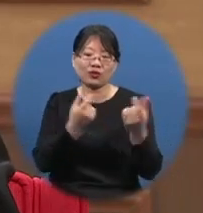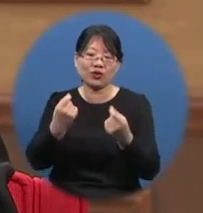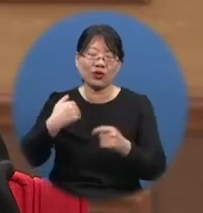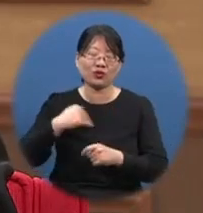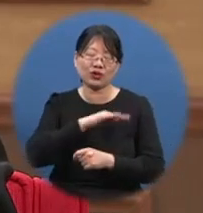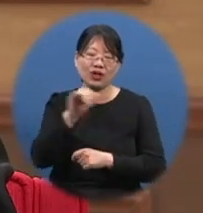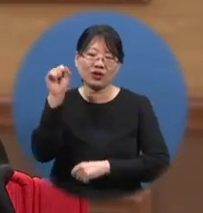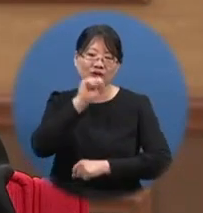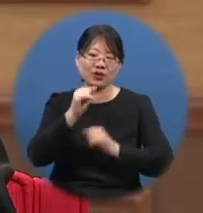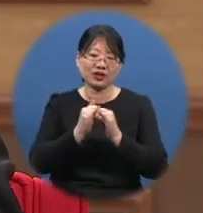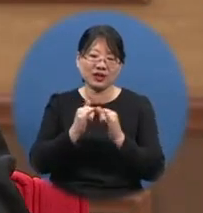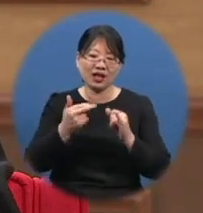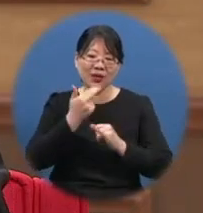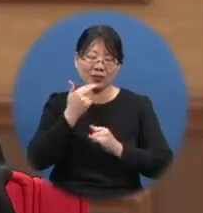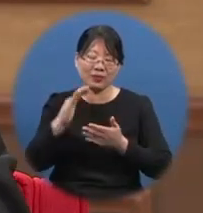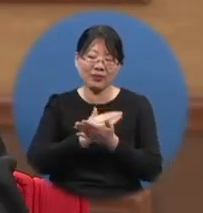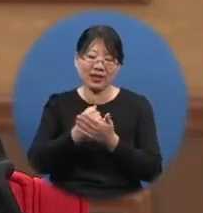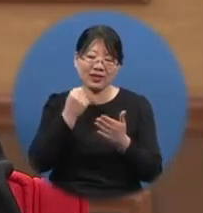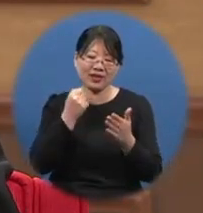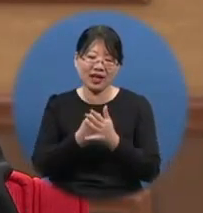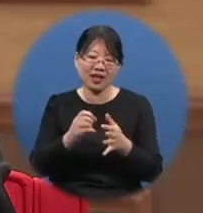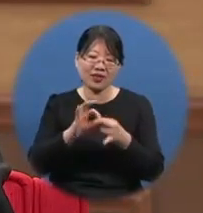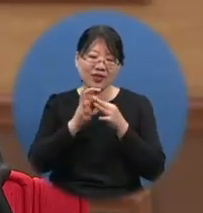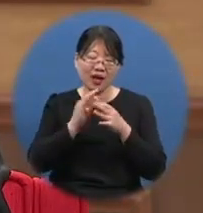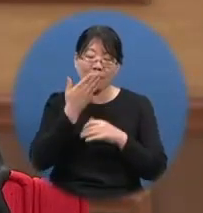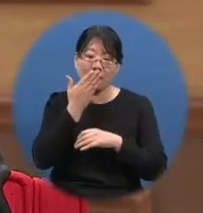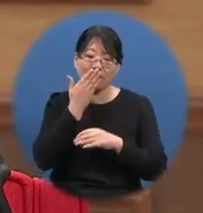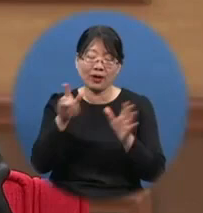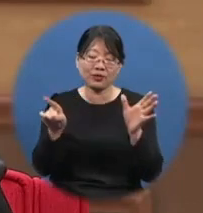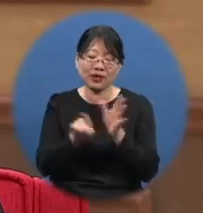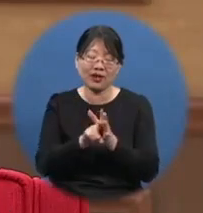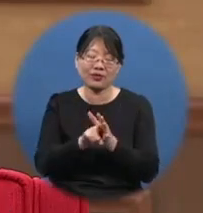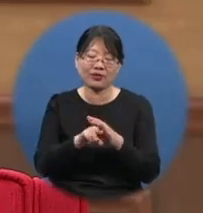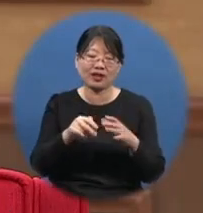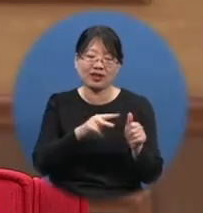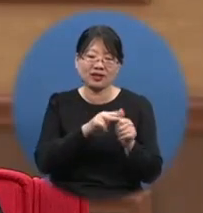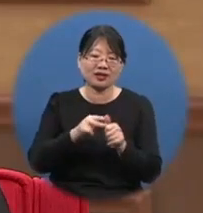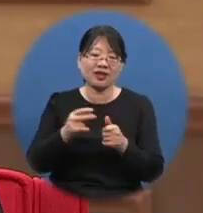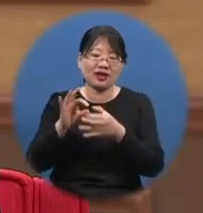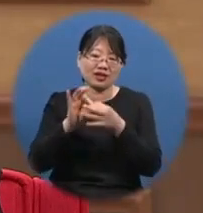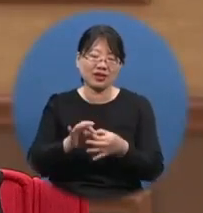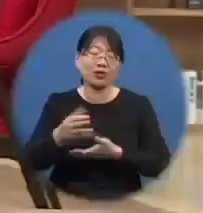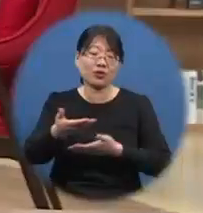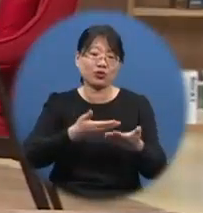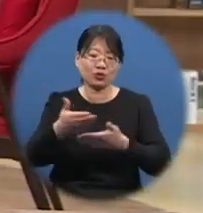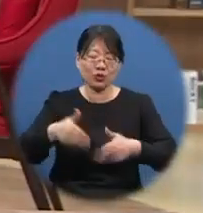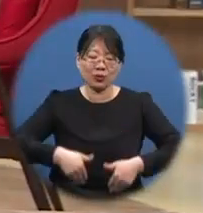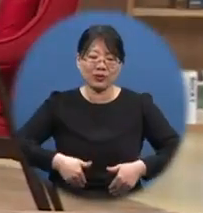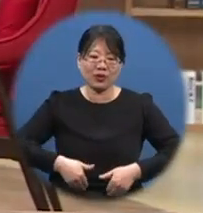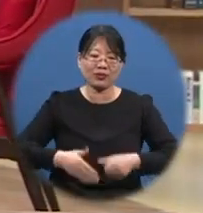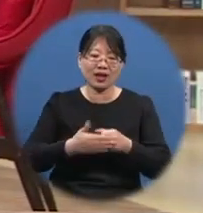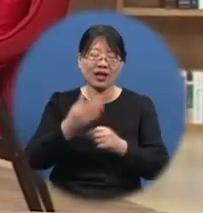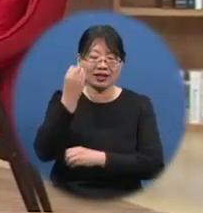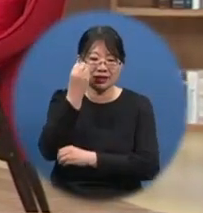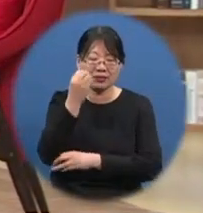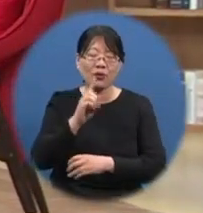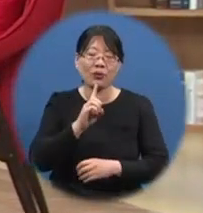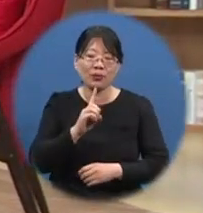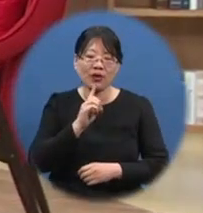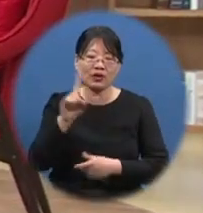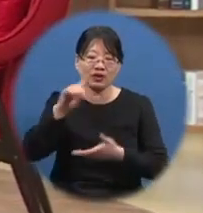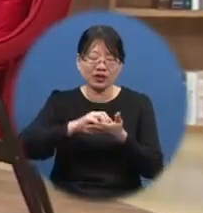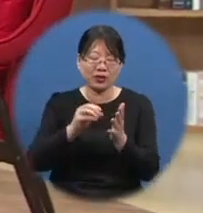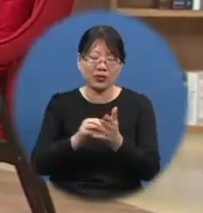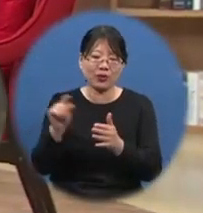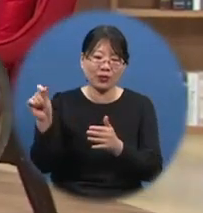우리가 운전자 없이 판단해서 모든 걸 하려 하면은. 데이터를 계속 주고받아야 되는 거죠. 기본적으로 예. 어느